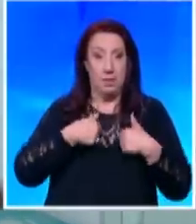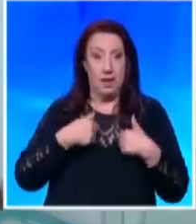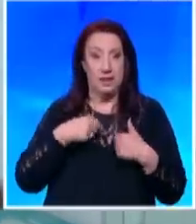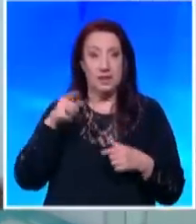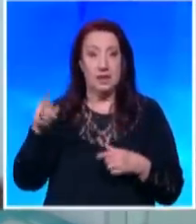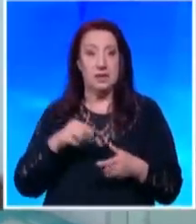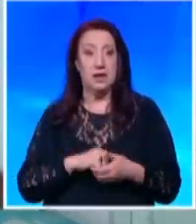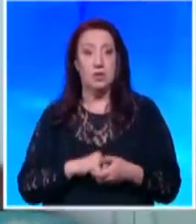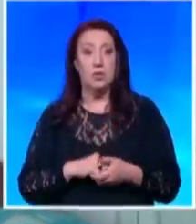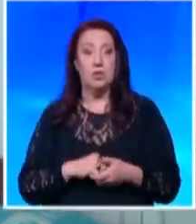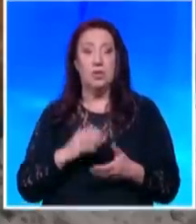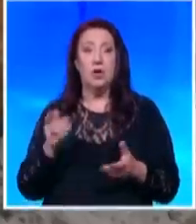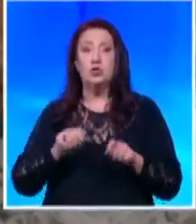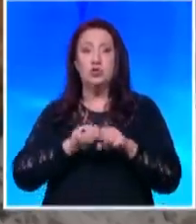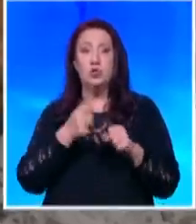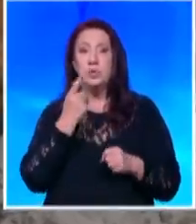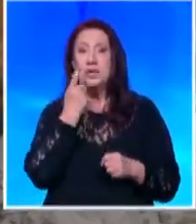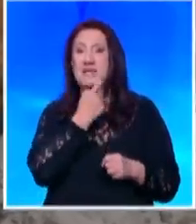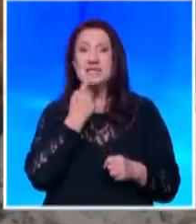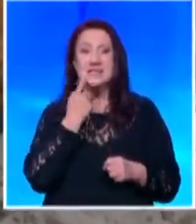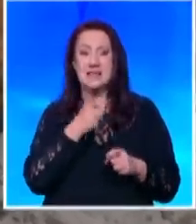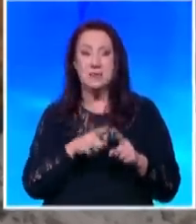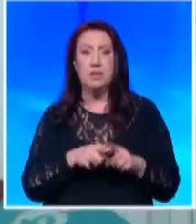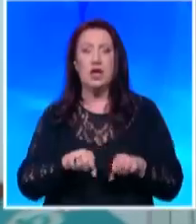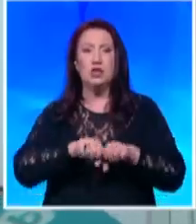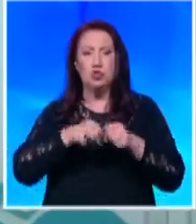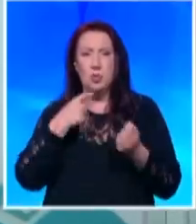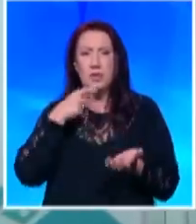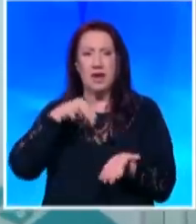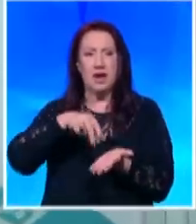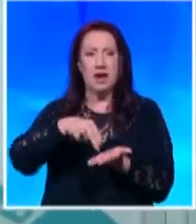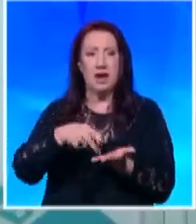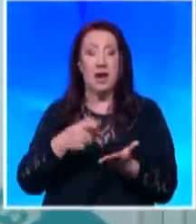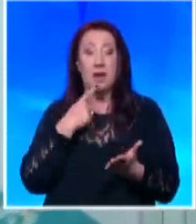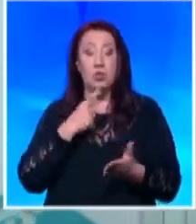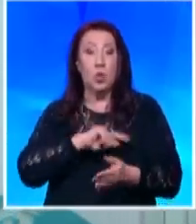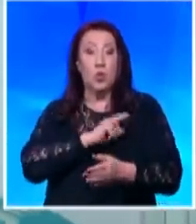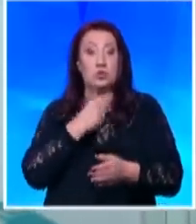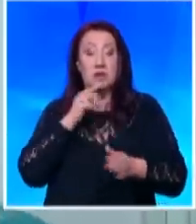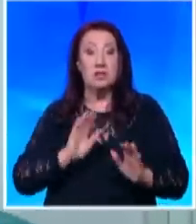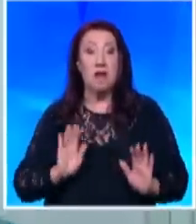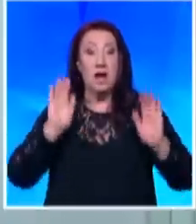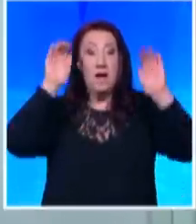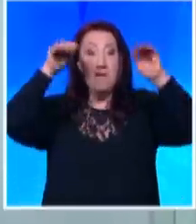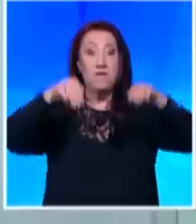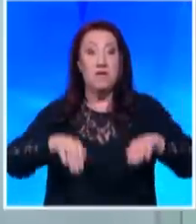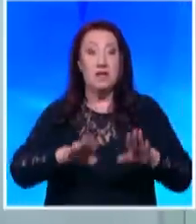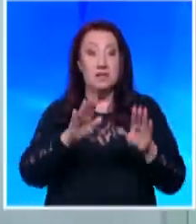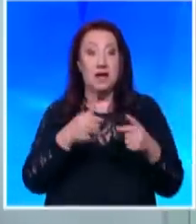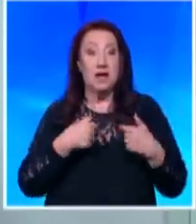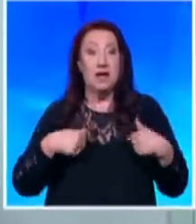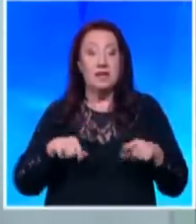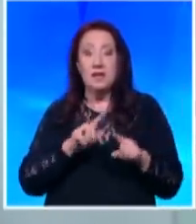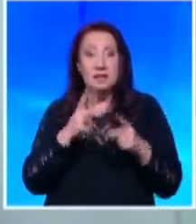Дарях там, зъбите си чупи, тук краката си натруших. Голяма вълна, ние не можаме да я видим. Чувство и ние бяхме